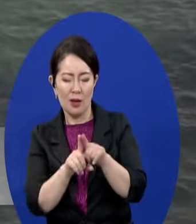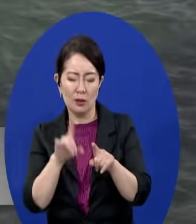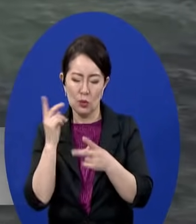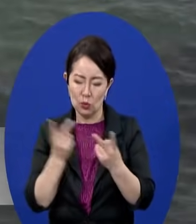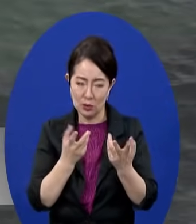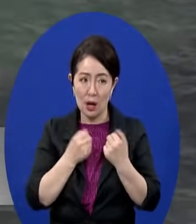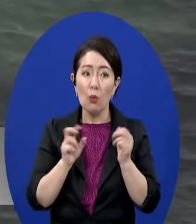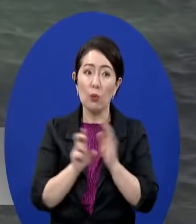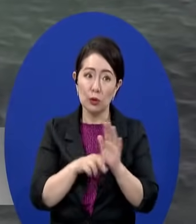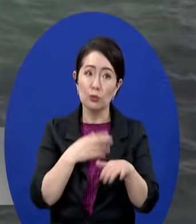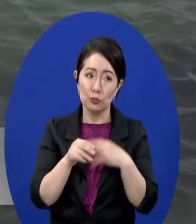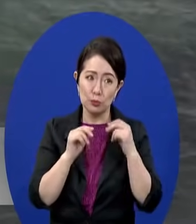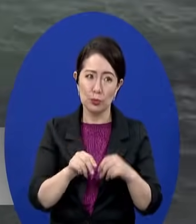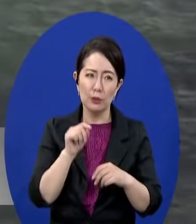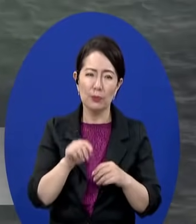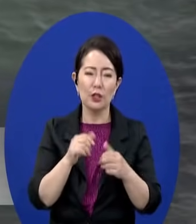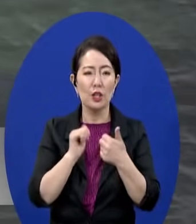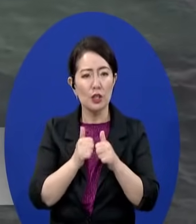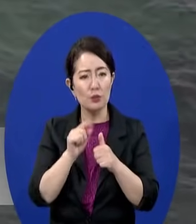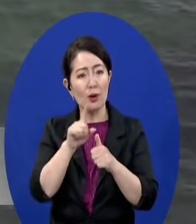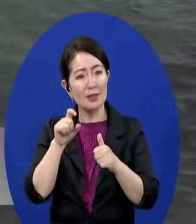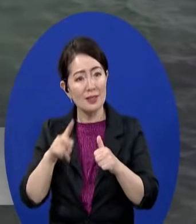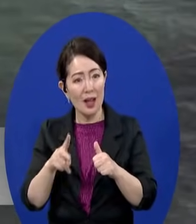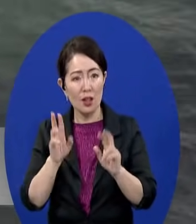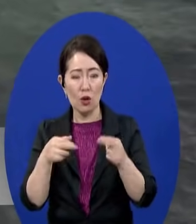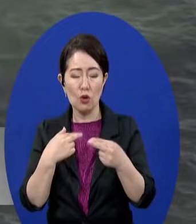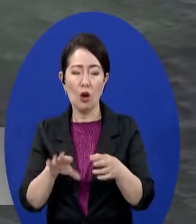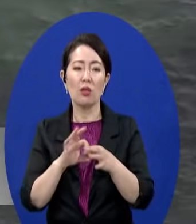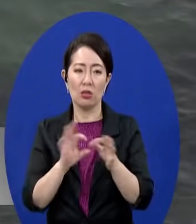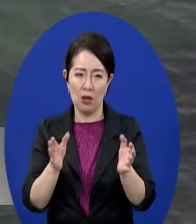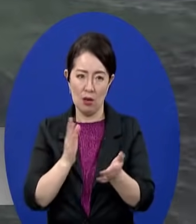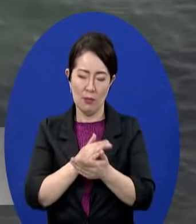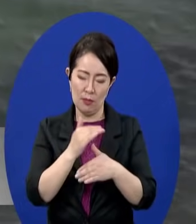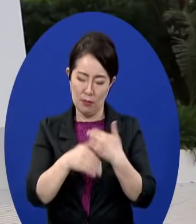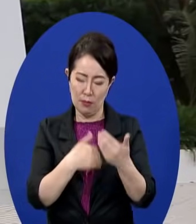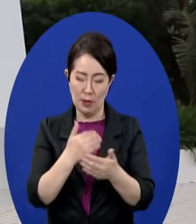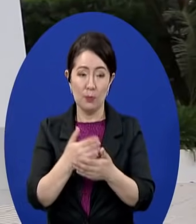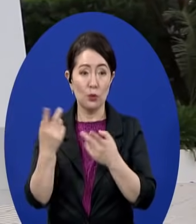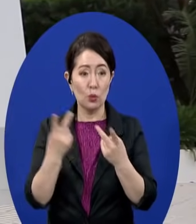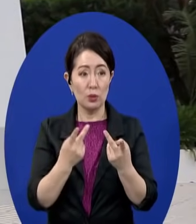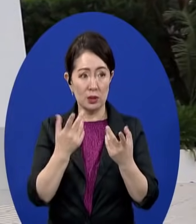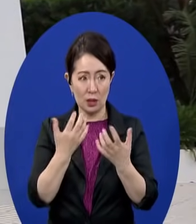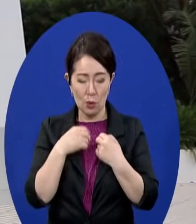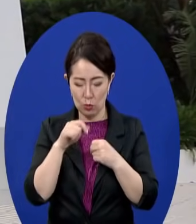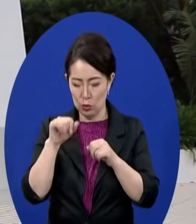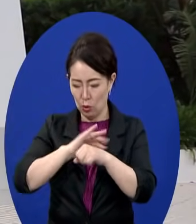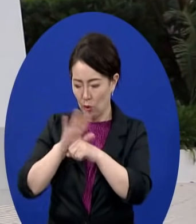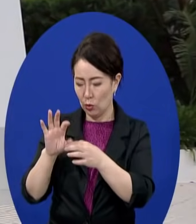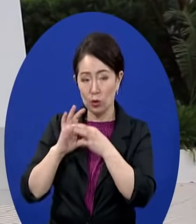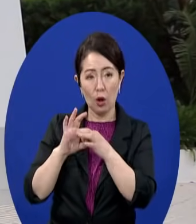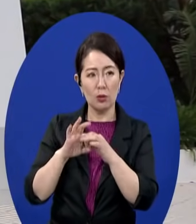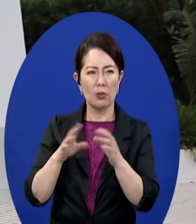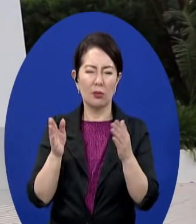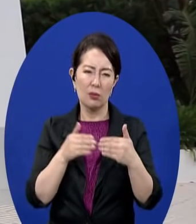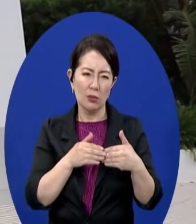авах боломжтой болох юм байна. Үүнд мөн спорт зал танхимууд ч хамаарч байгаа юм байна. Үйлчлэгээ эрхлэгчид цар тахлын улмаас үүд